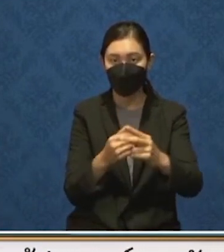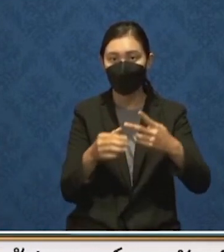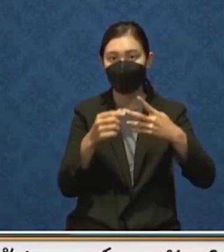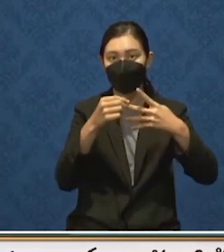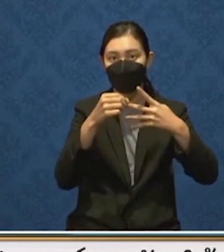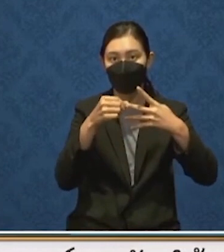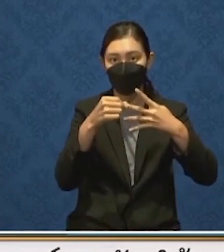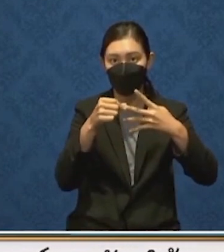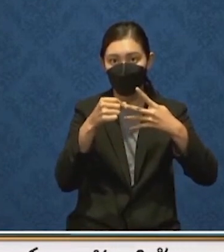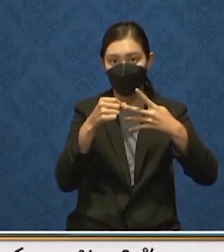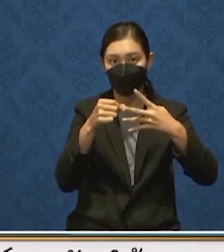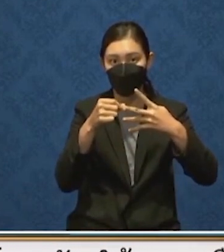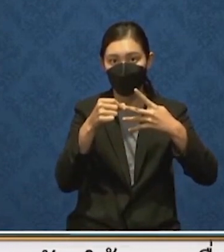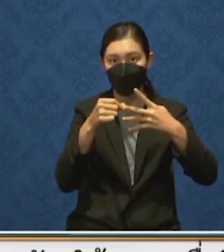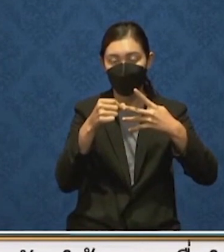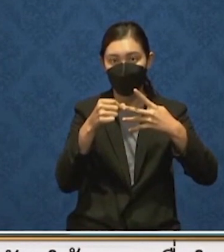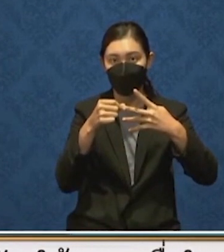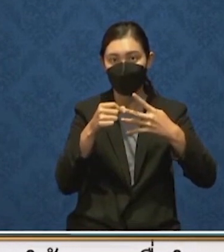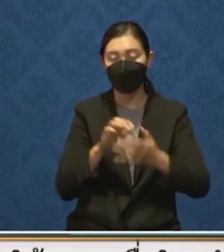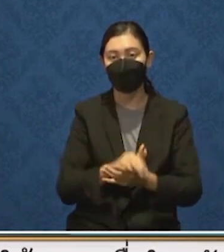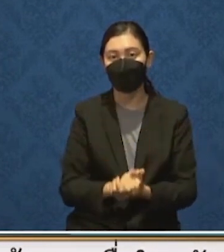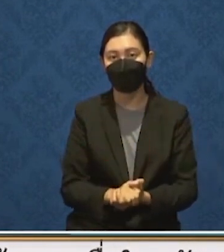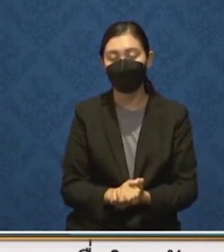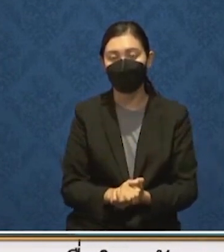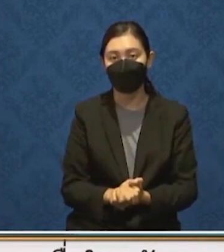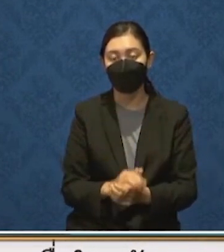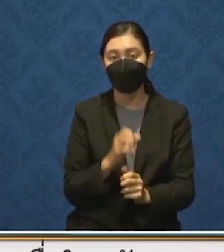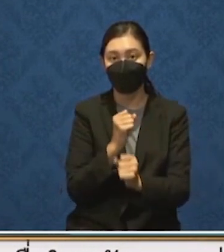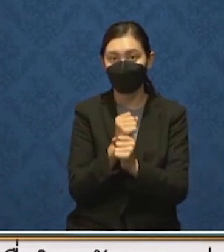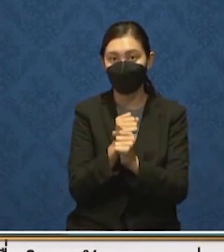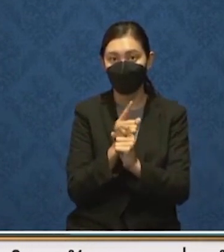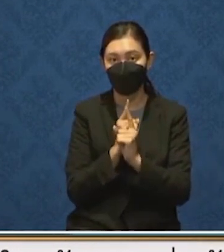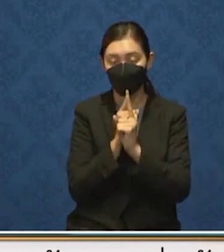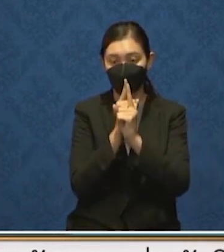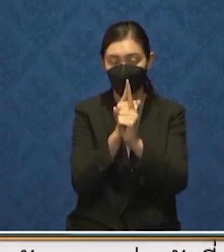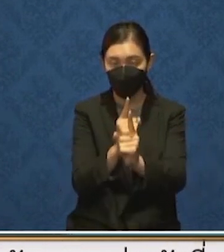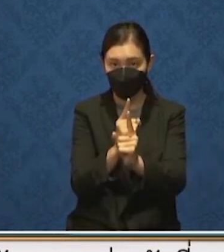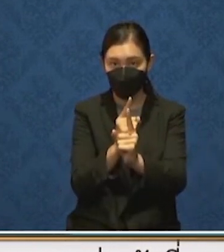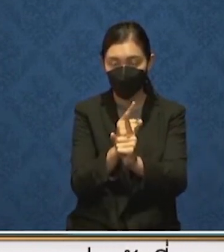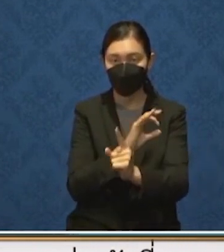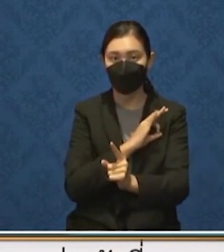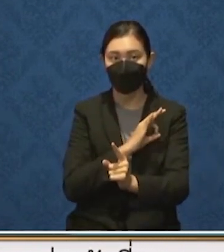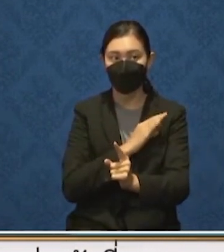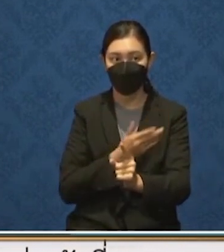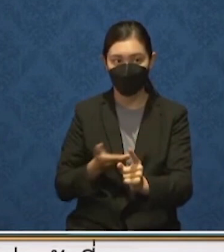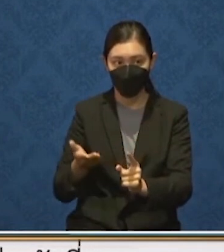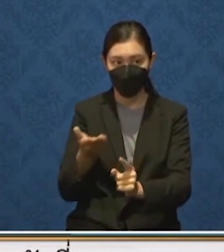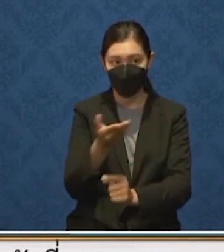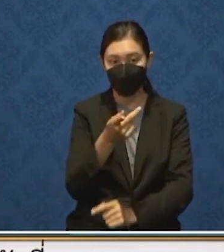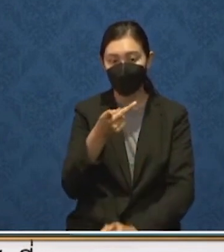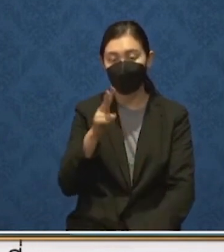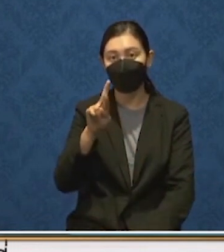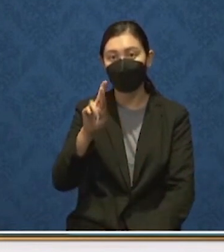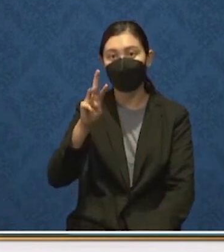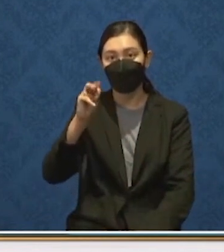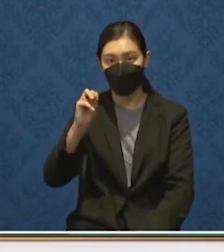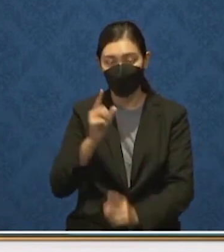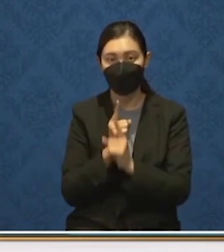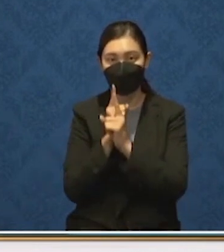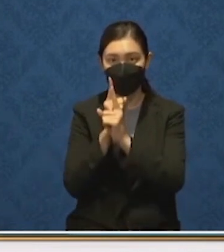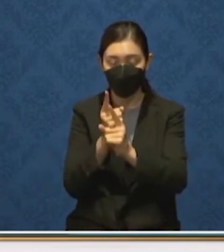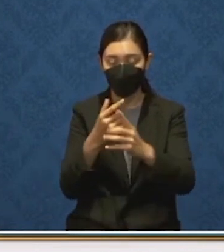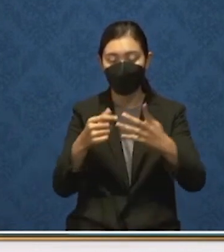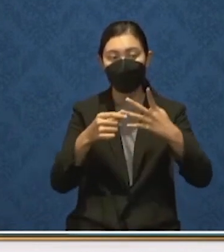ต้ปฏิบทงาน ให้เปนไปตาม มติของ ขณารมตรี3. ต้ดมเ Clone การ ให้เป็นไปตาม หักธรรมพวิธิบาลแล